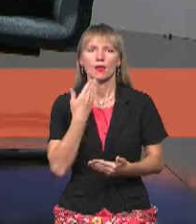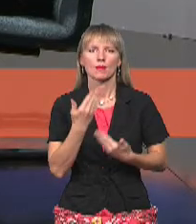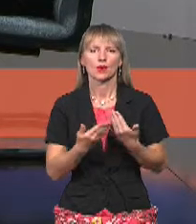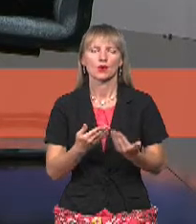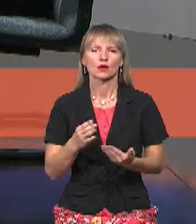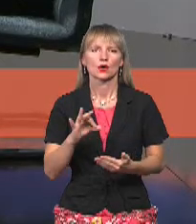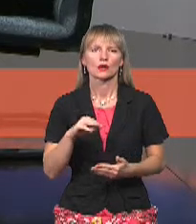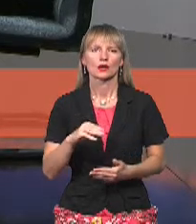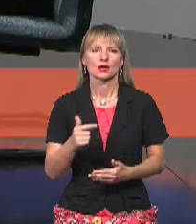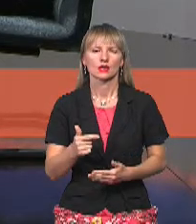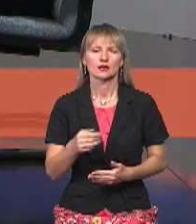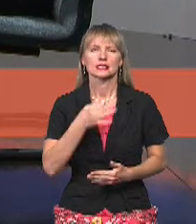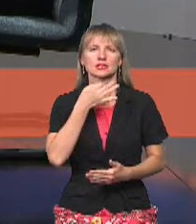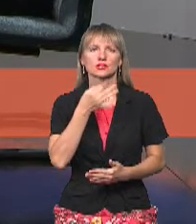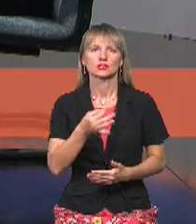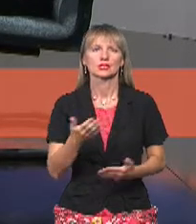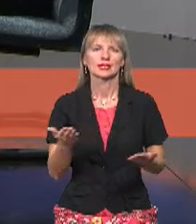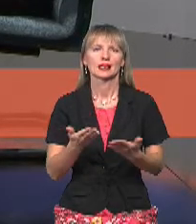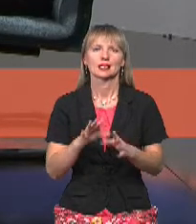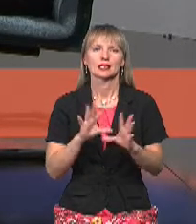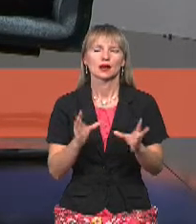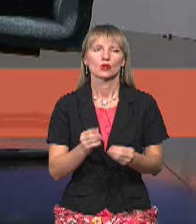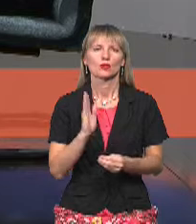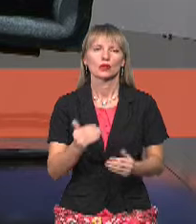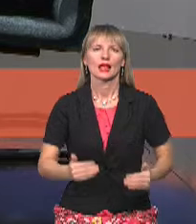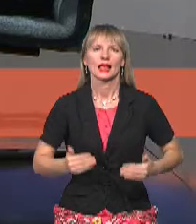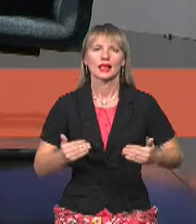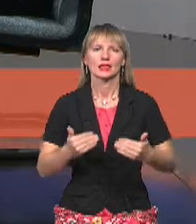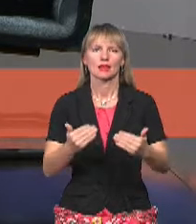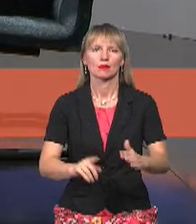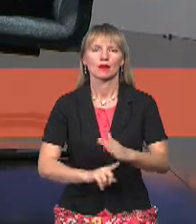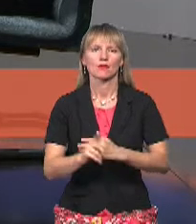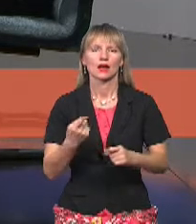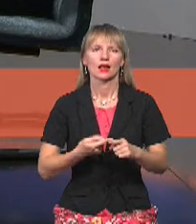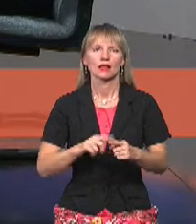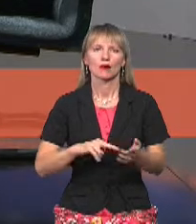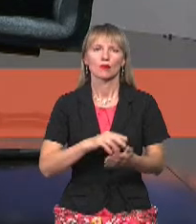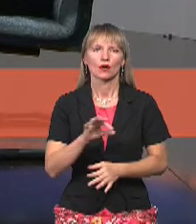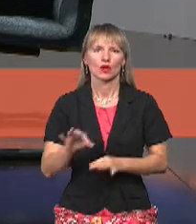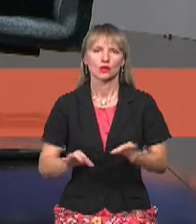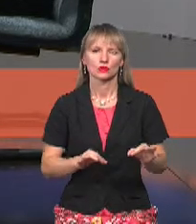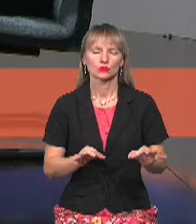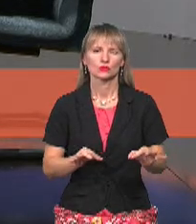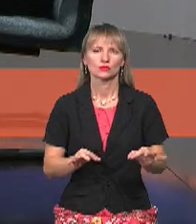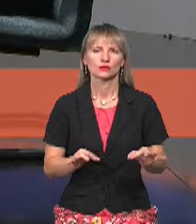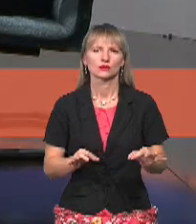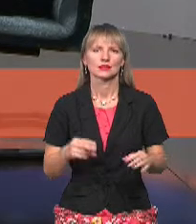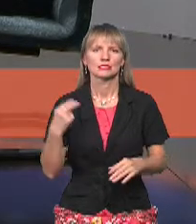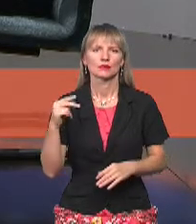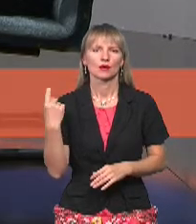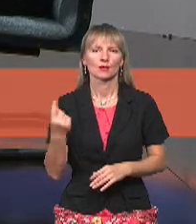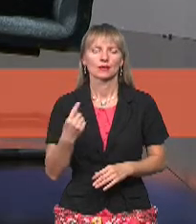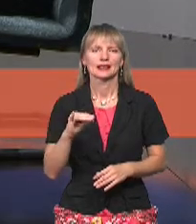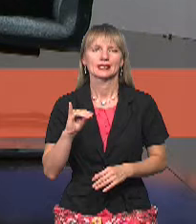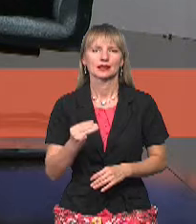Так. Скажіть, які загалом будуть етапи впровадження цього проєкту в Запорізькій